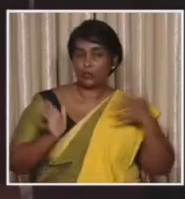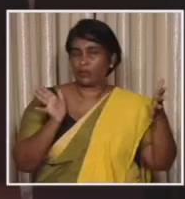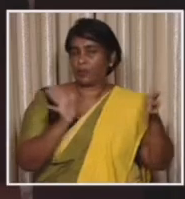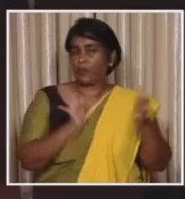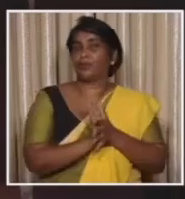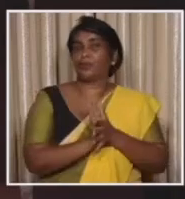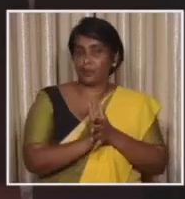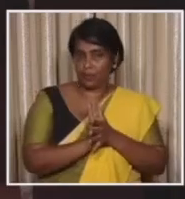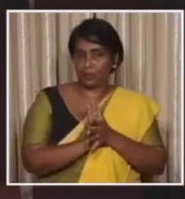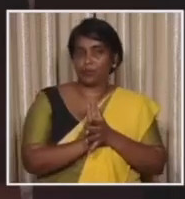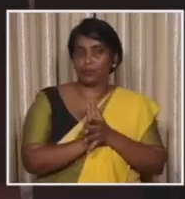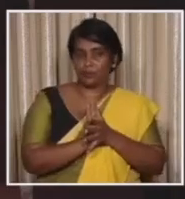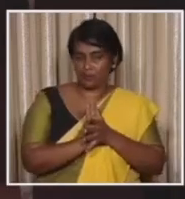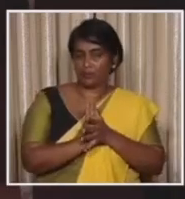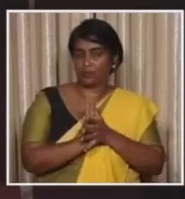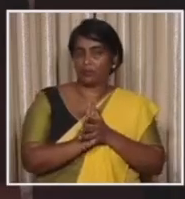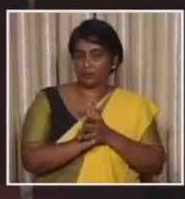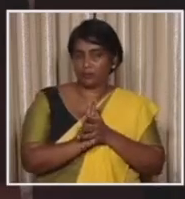දෙයක්